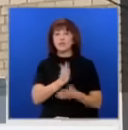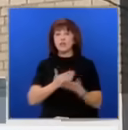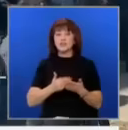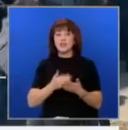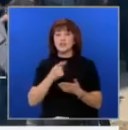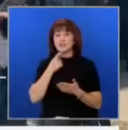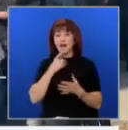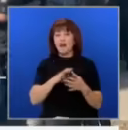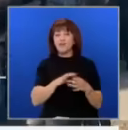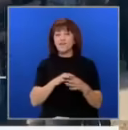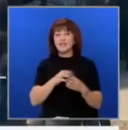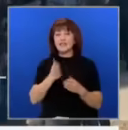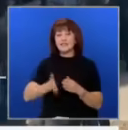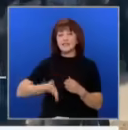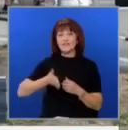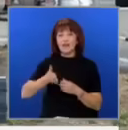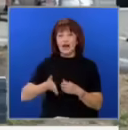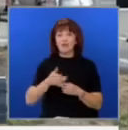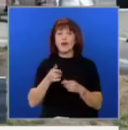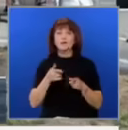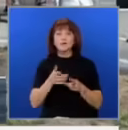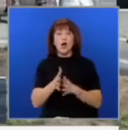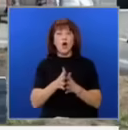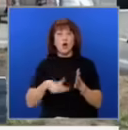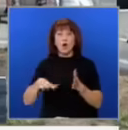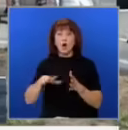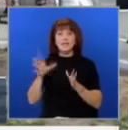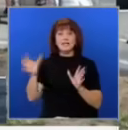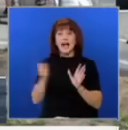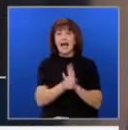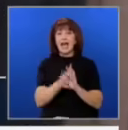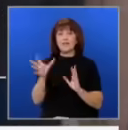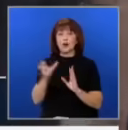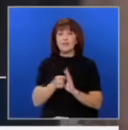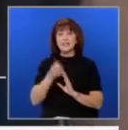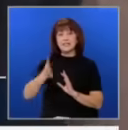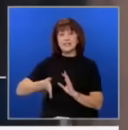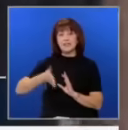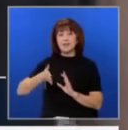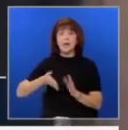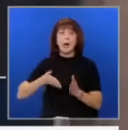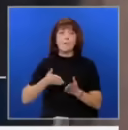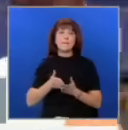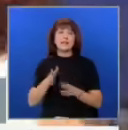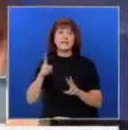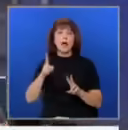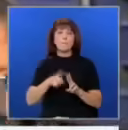към Покровск. Заради това настъпление жителите на Покровск се евакуират сега с влакове именно през Павлоград.